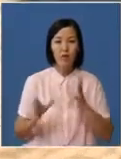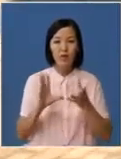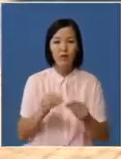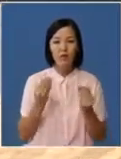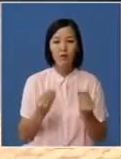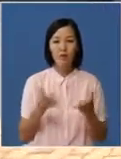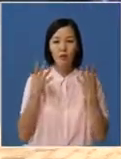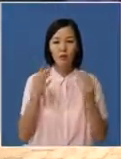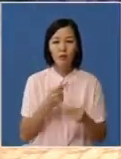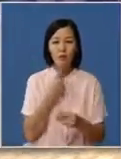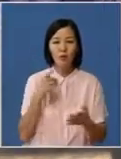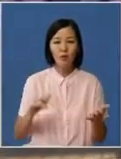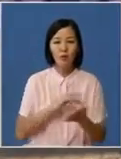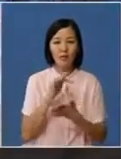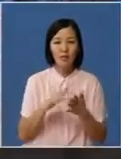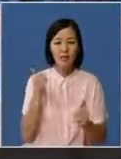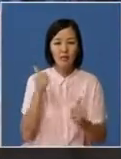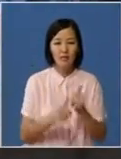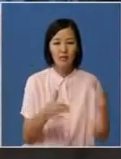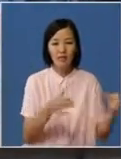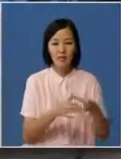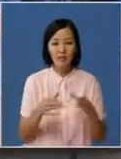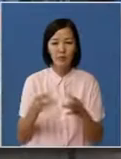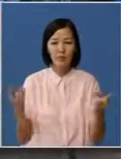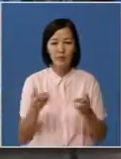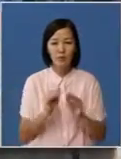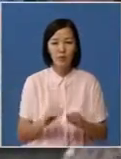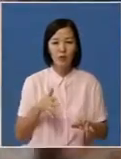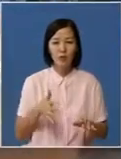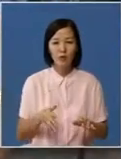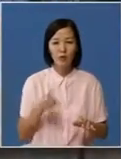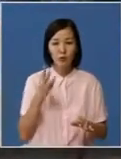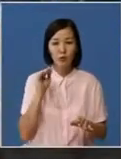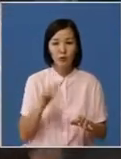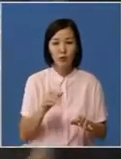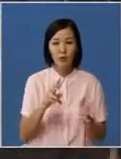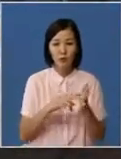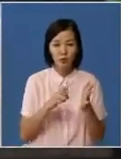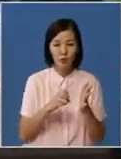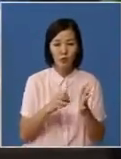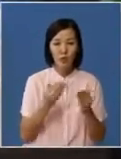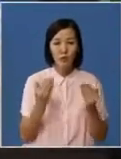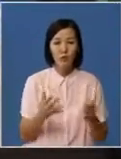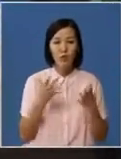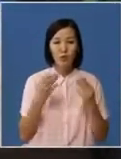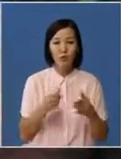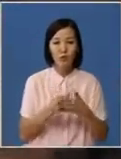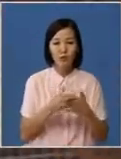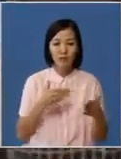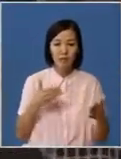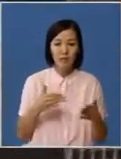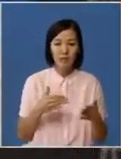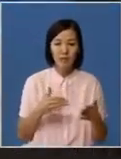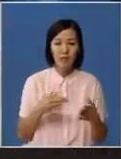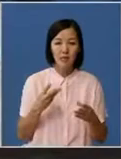күні Талдықорған қаласында әрбір санаттағы көмекке мұқтаж балалар саны 3700-ден асады. Осы уақытқа дейін олардың 600-іне материалдық